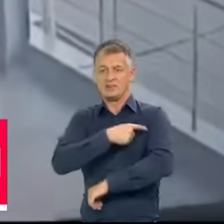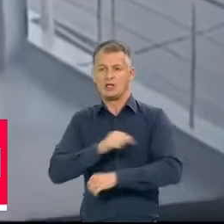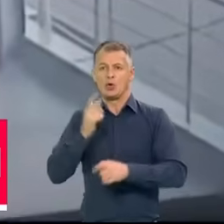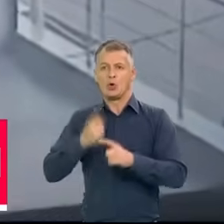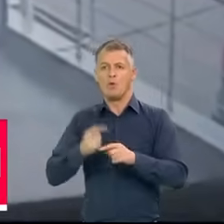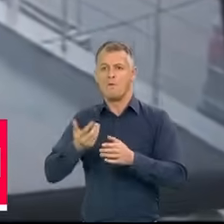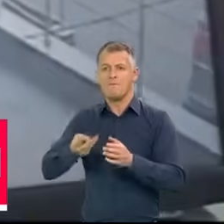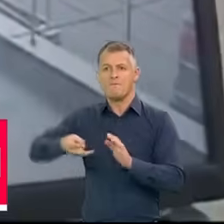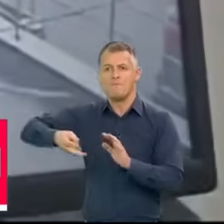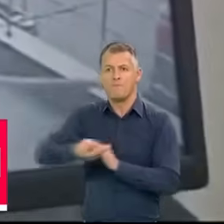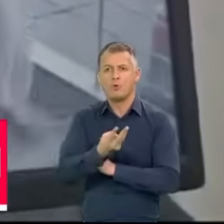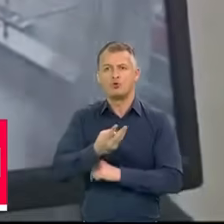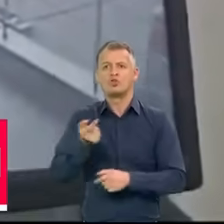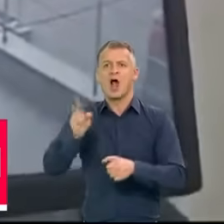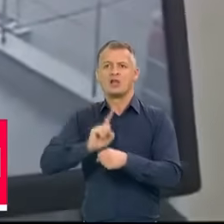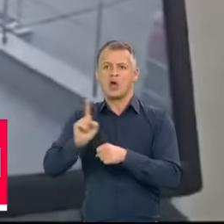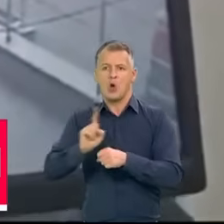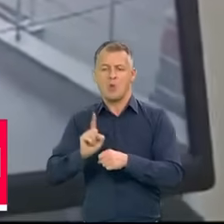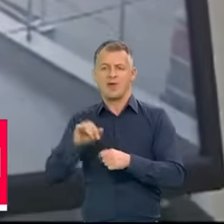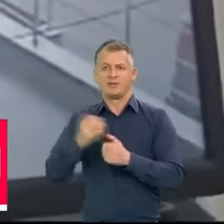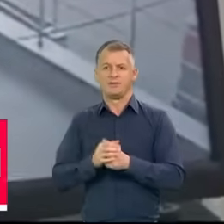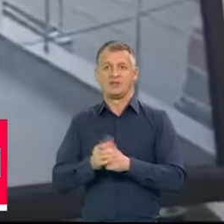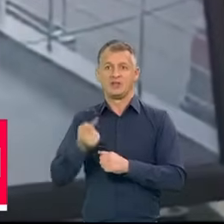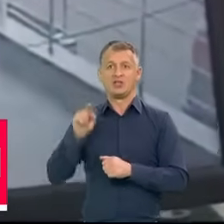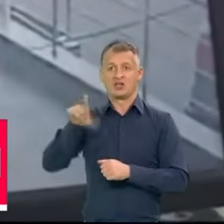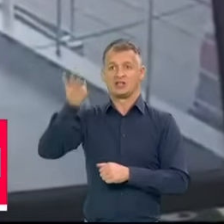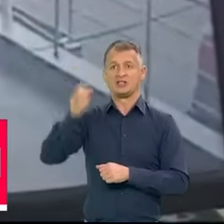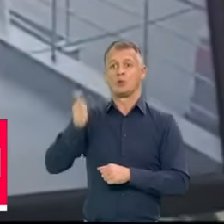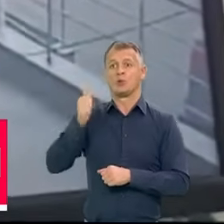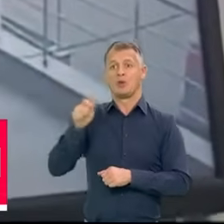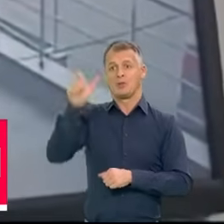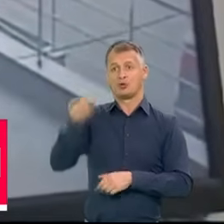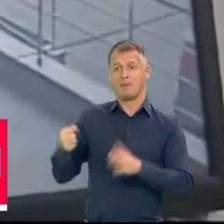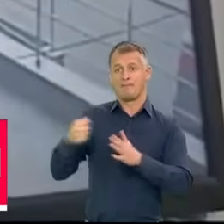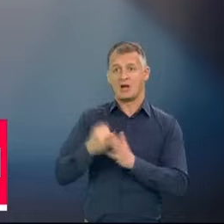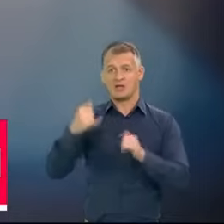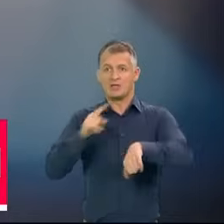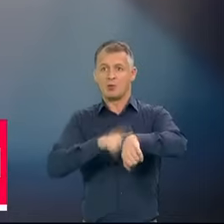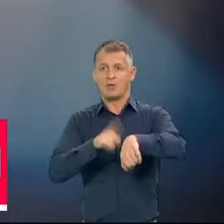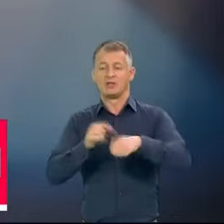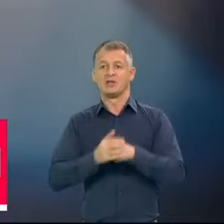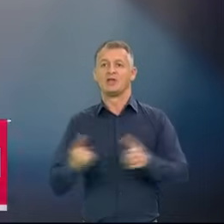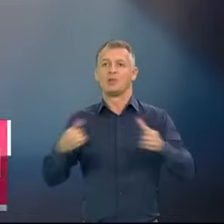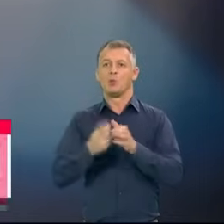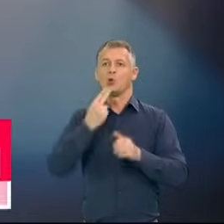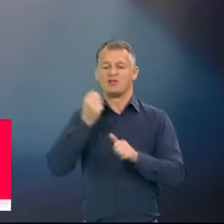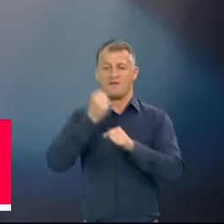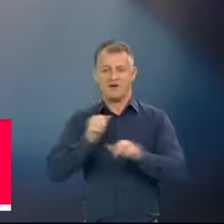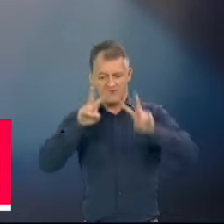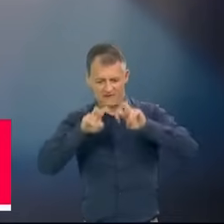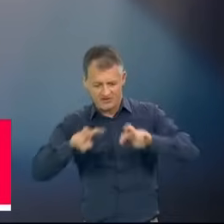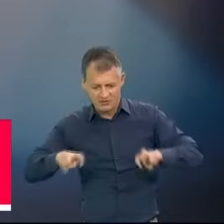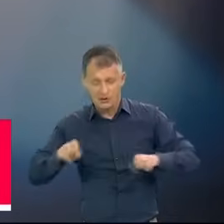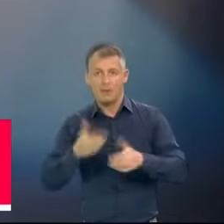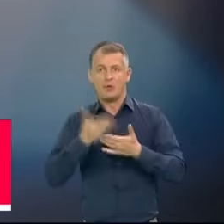dar și alte obiecte contondente Dintre aceștia au fost Identificați 11 până în acest moment echipe de poliție desfășoară investigații